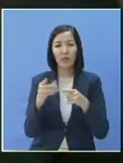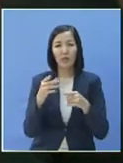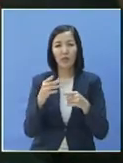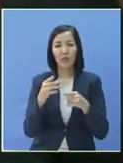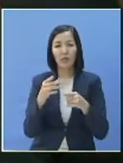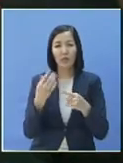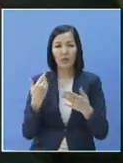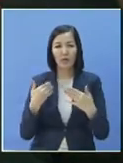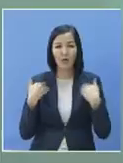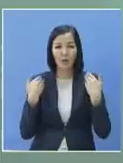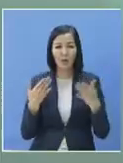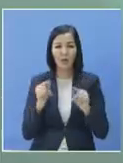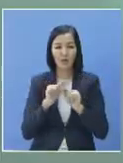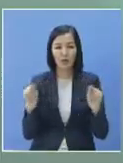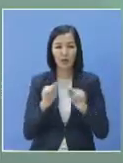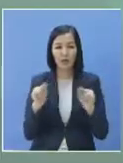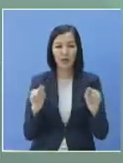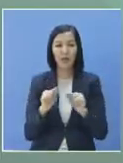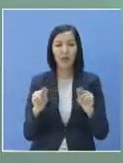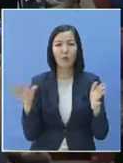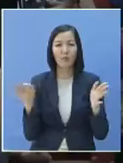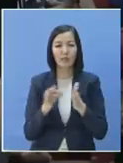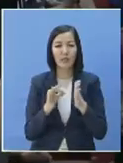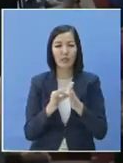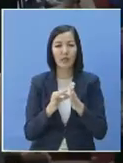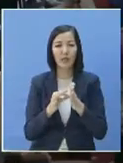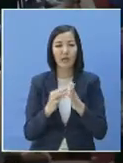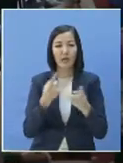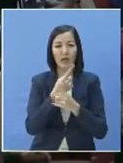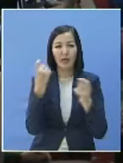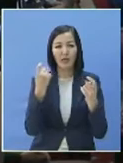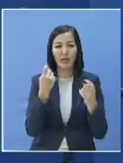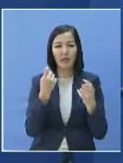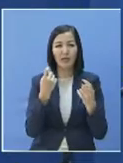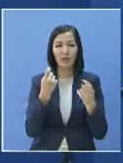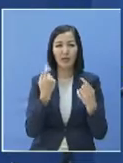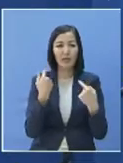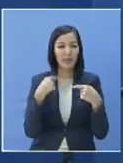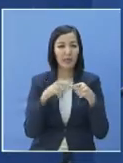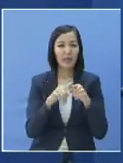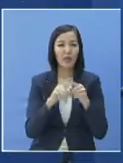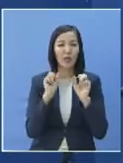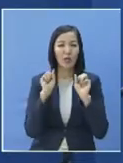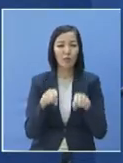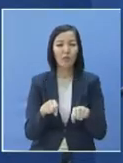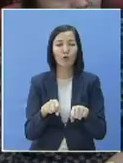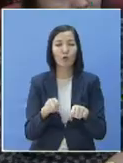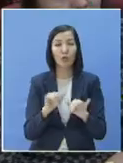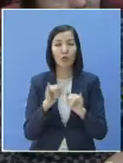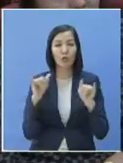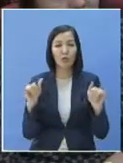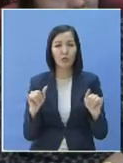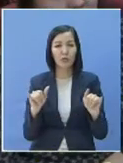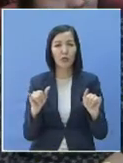жинақтау және насихаттау көзделген. Сондай-ақ педагогтардың ақпараттық коммуникациялық және технологиялық мүмкіндіктерін арттыру